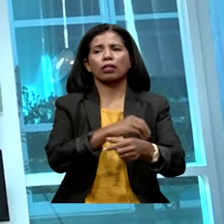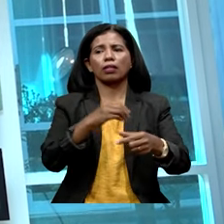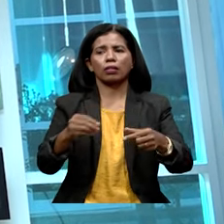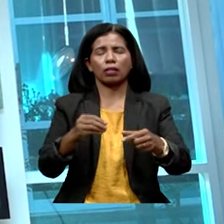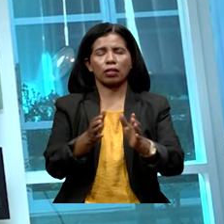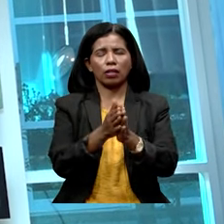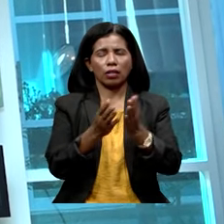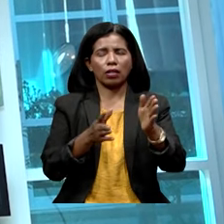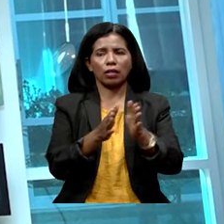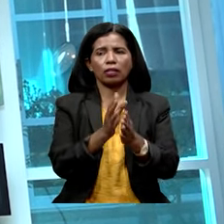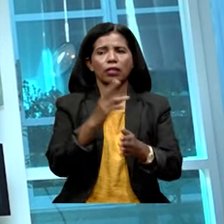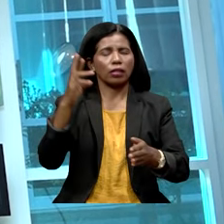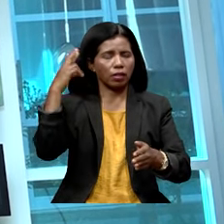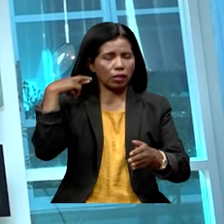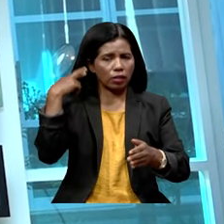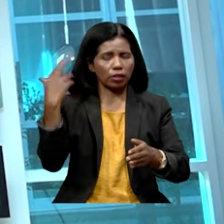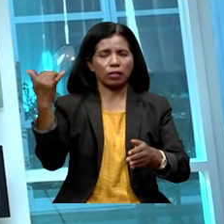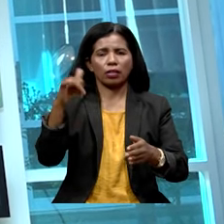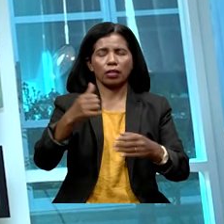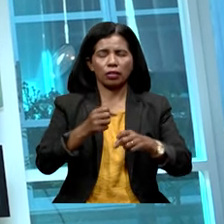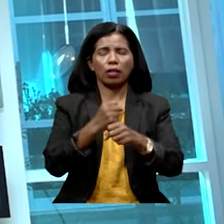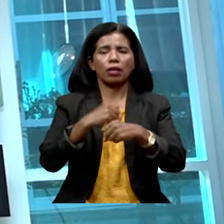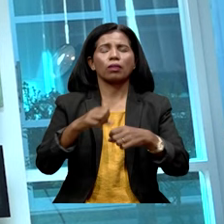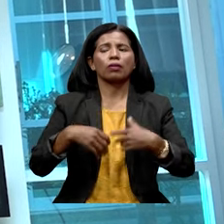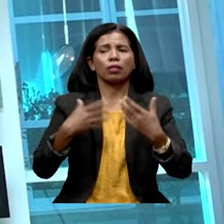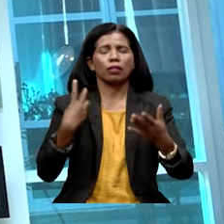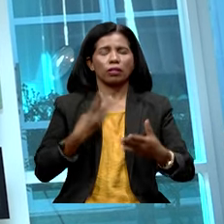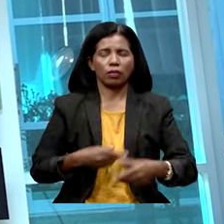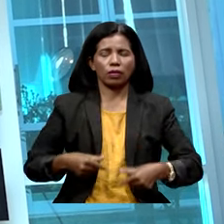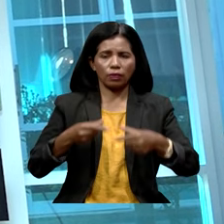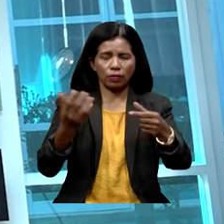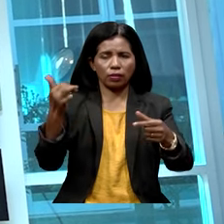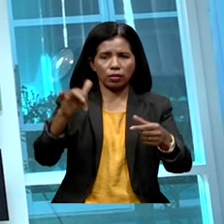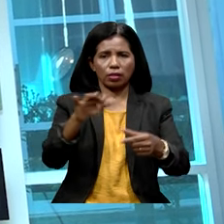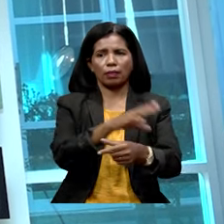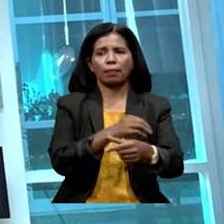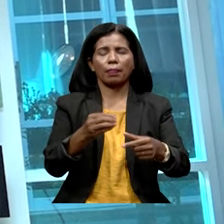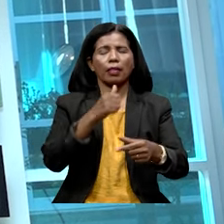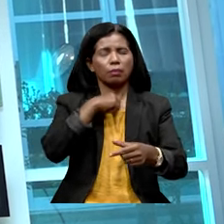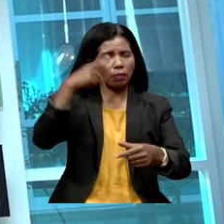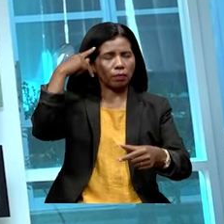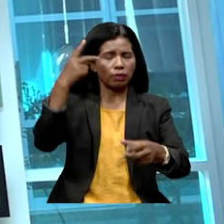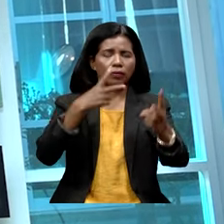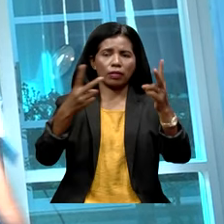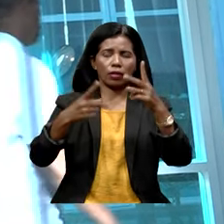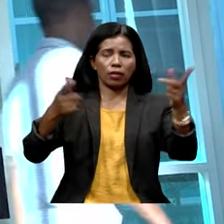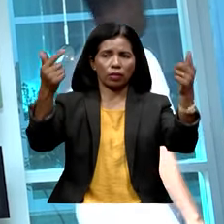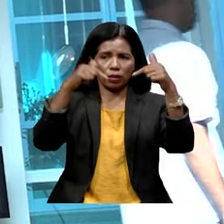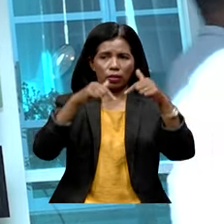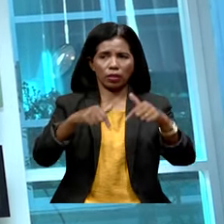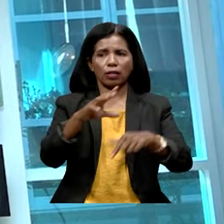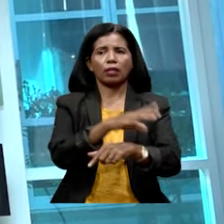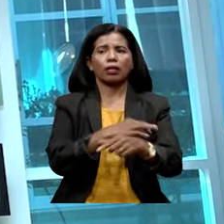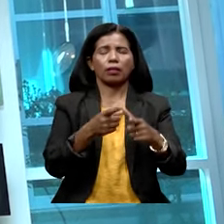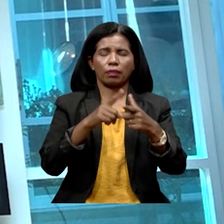sihir, itinerario sihir tu liune, bahalusane, no entrega basira. Tapi dunia sihir se papa ni visit tomakne, tofilo faleba. Tama